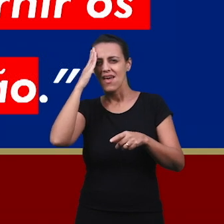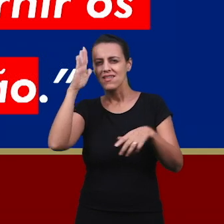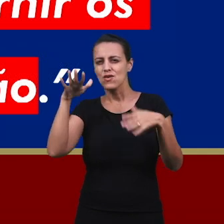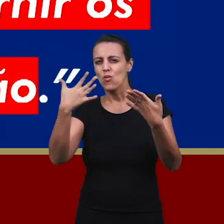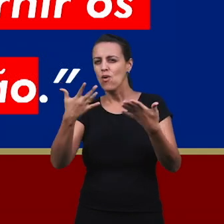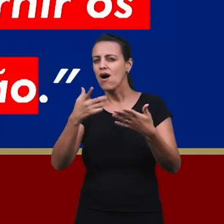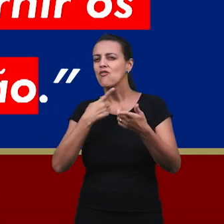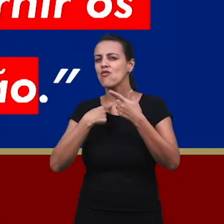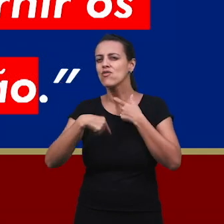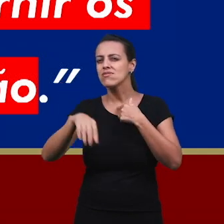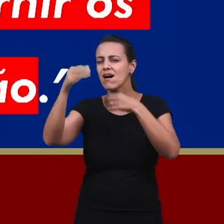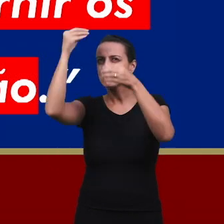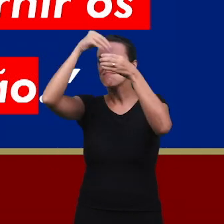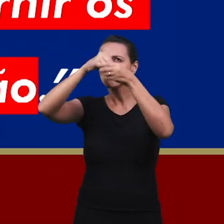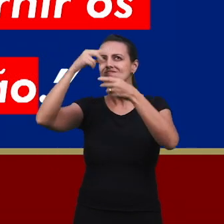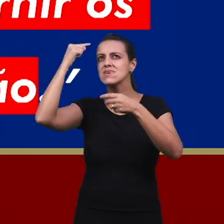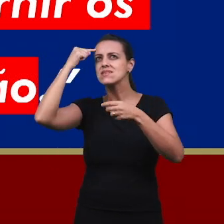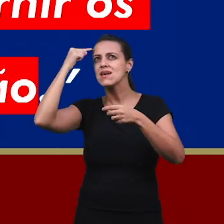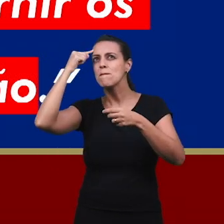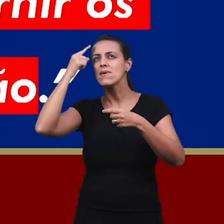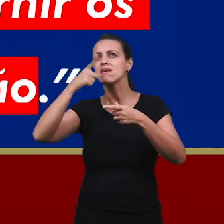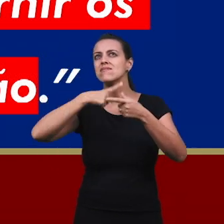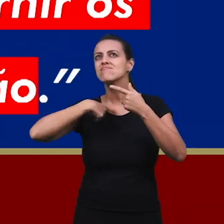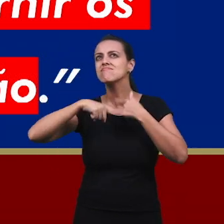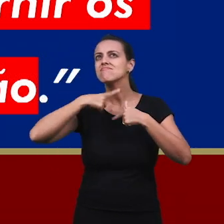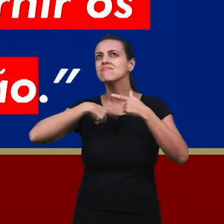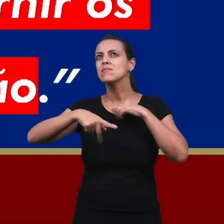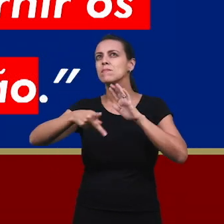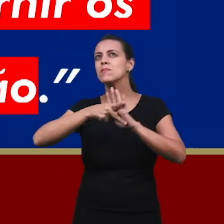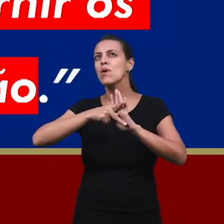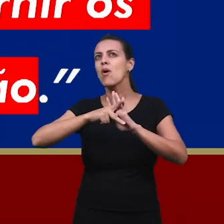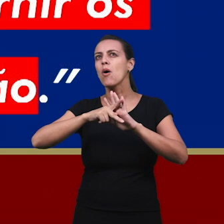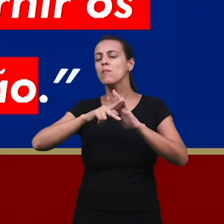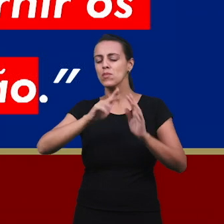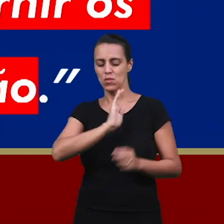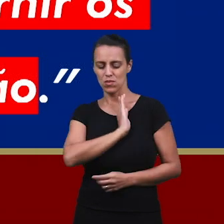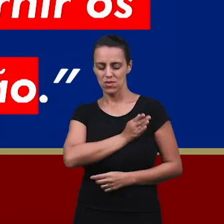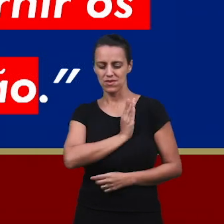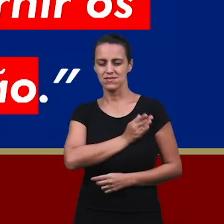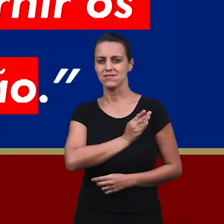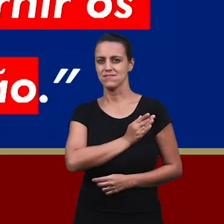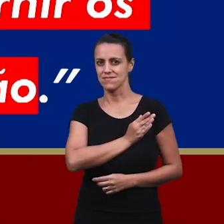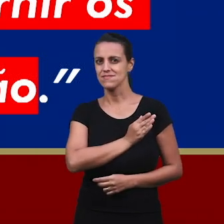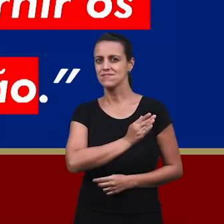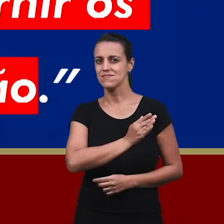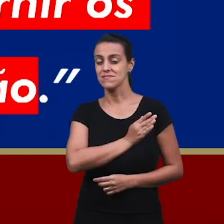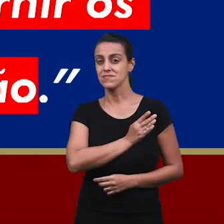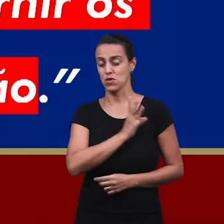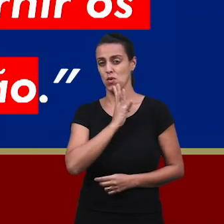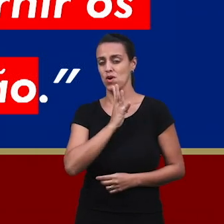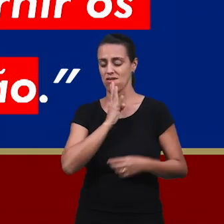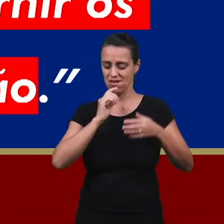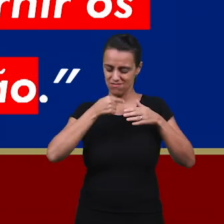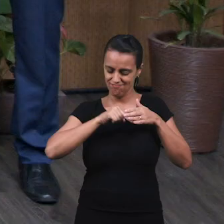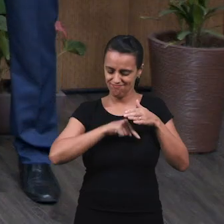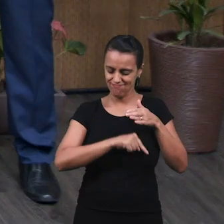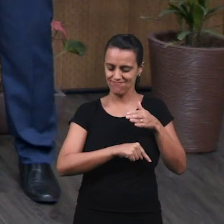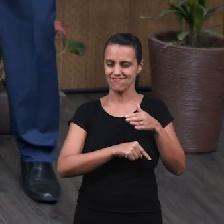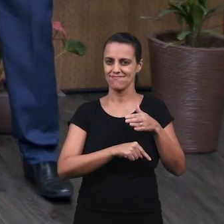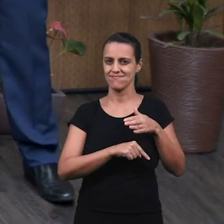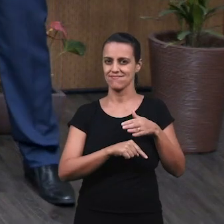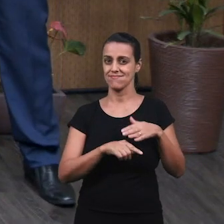et des moelles et jonctions et aptes pour discerner les pensées et intentions du cœur. Donc la parole vivante, et ça c'est très